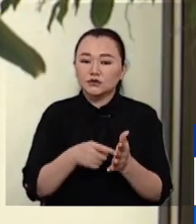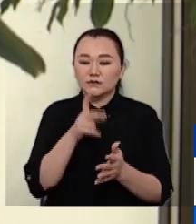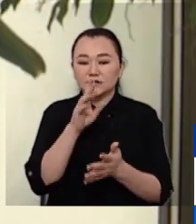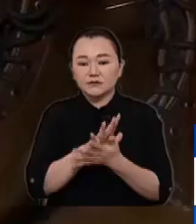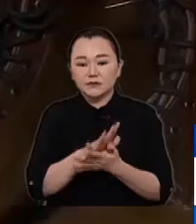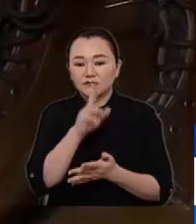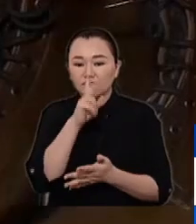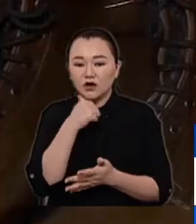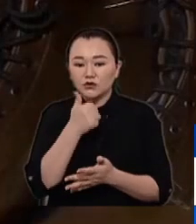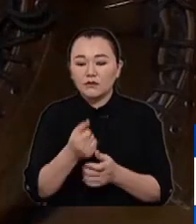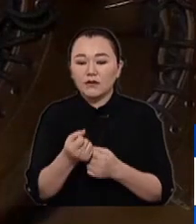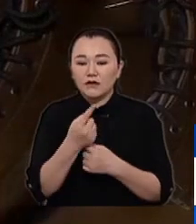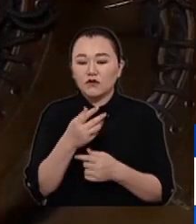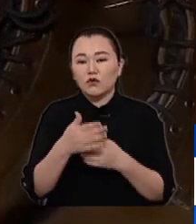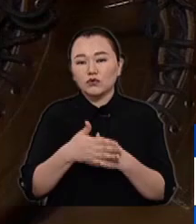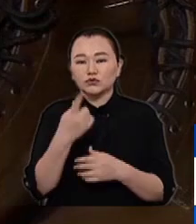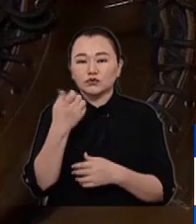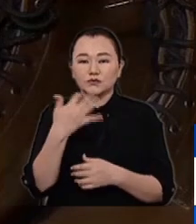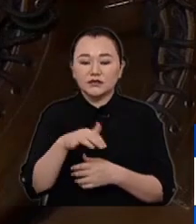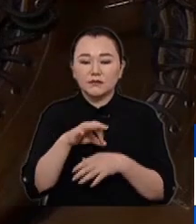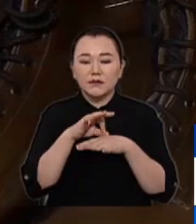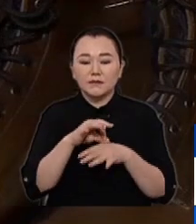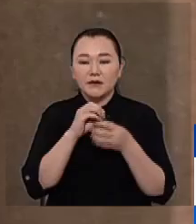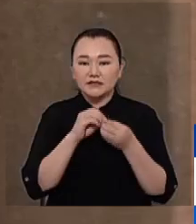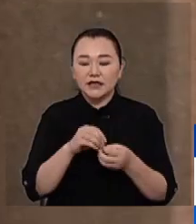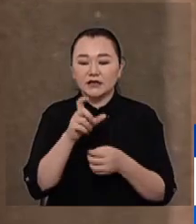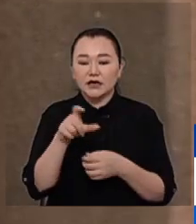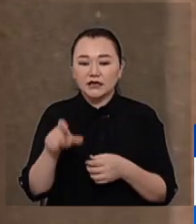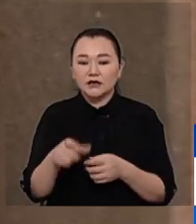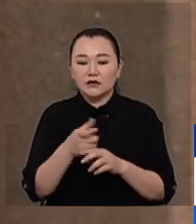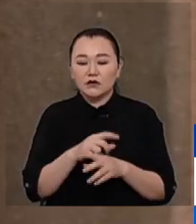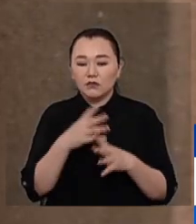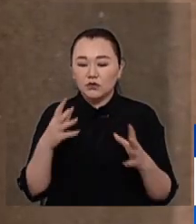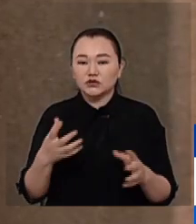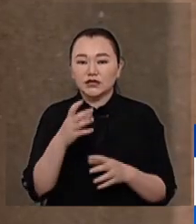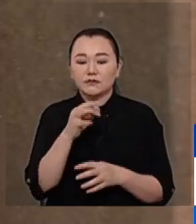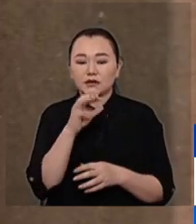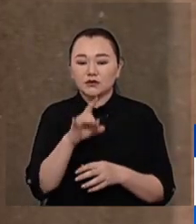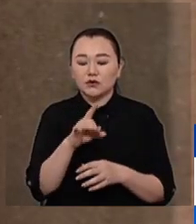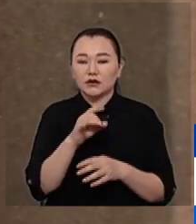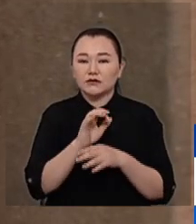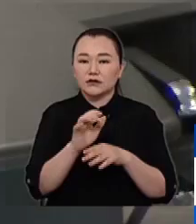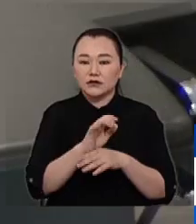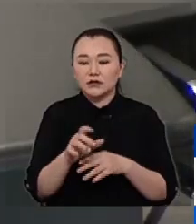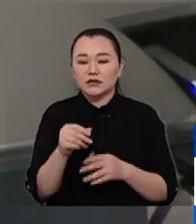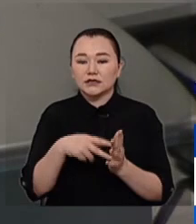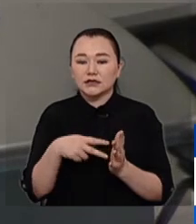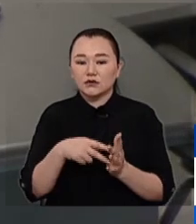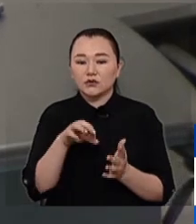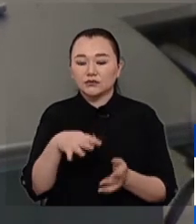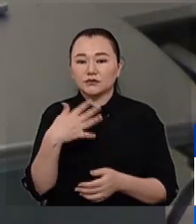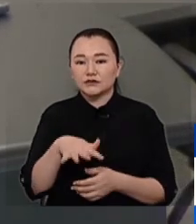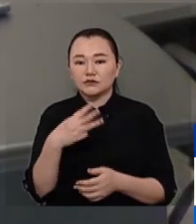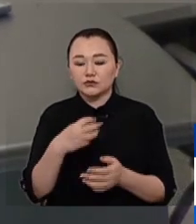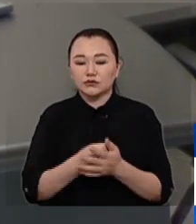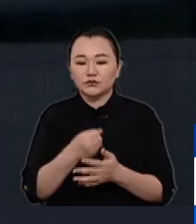2 года в его базе появились около 150 постоянных клиентов. Большая часть – это импортеры. Для них цена варьируется от